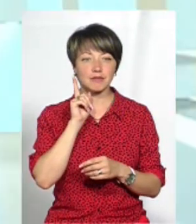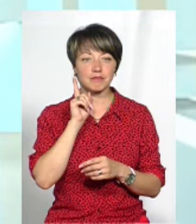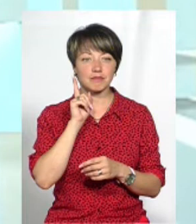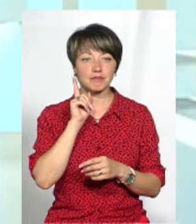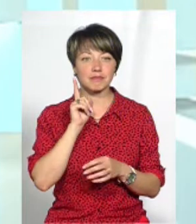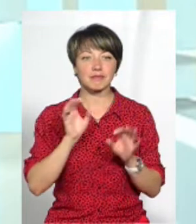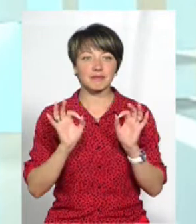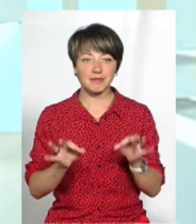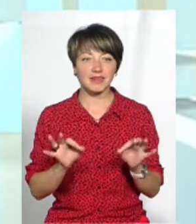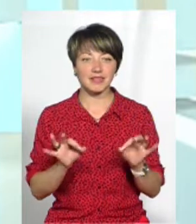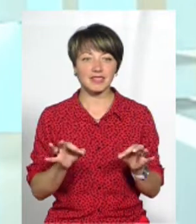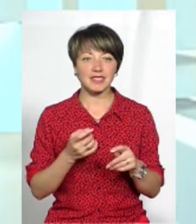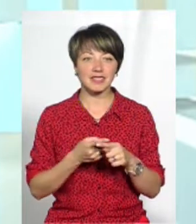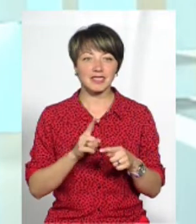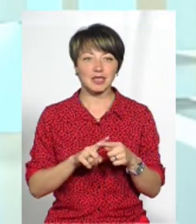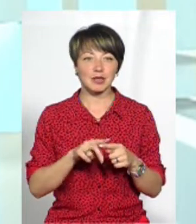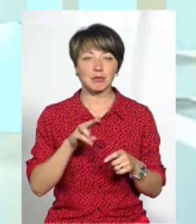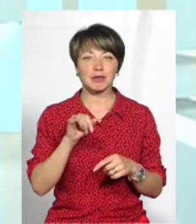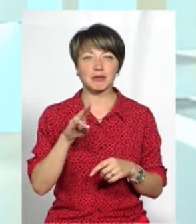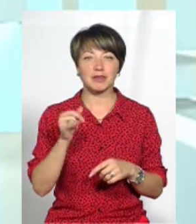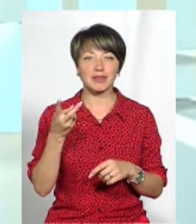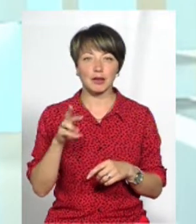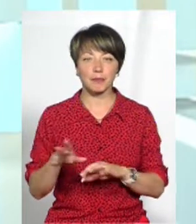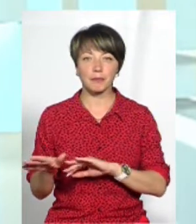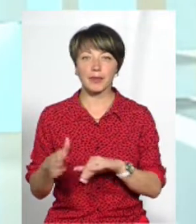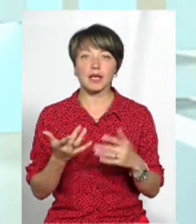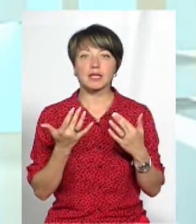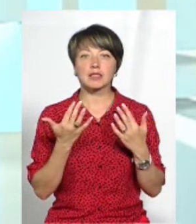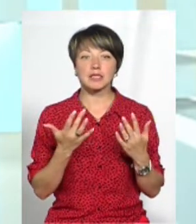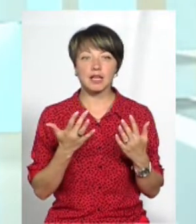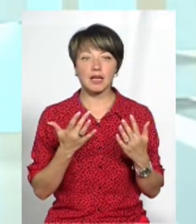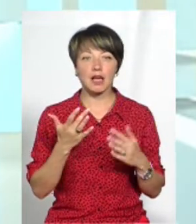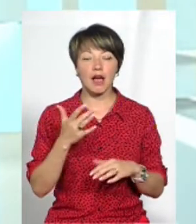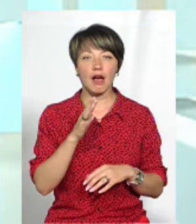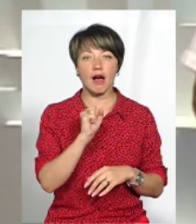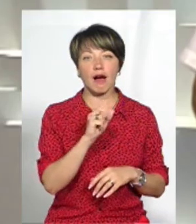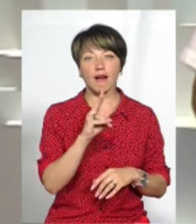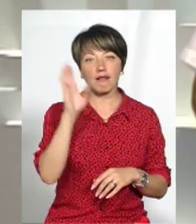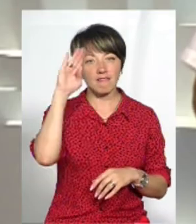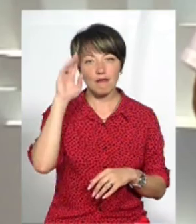правильно, це там, на Проскурівського підпілля. І скільки аквапарків у Хмельницькому?